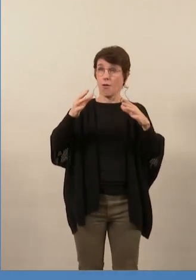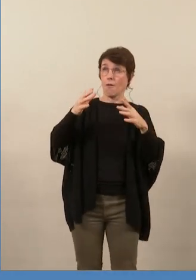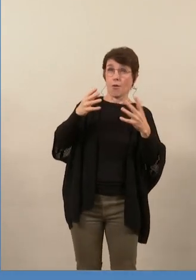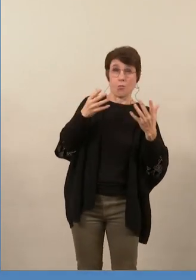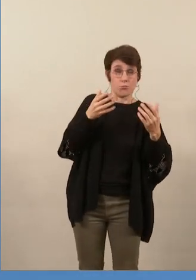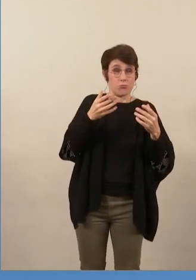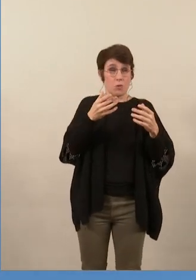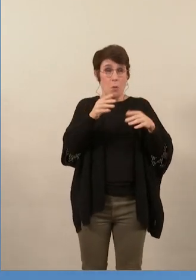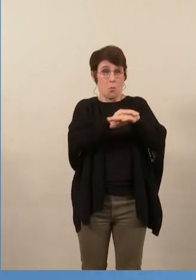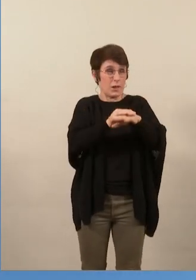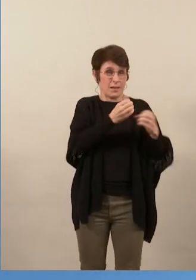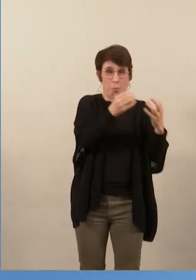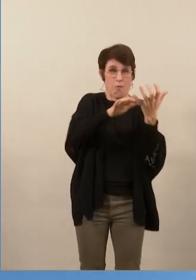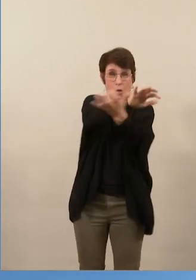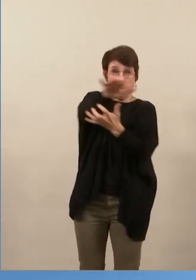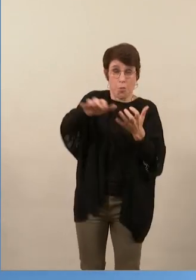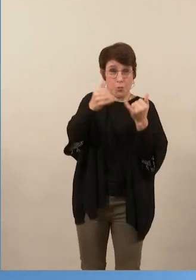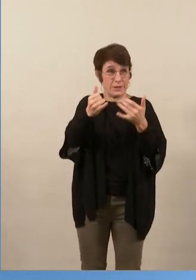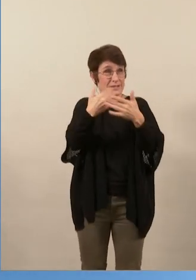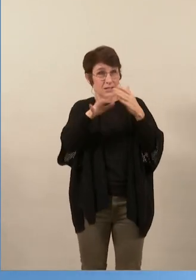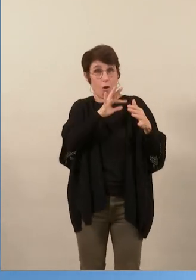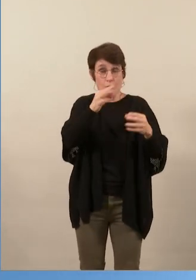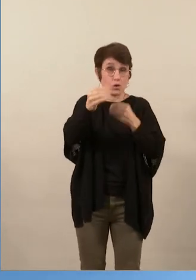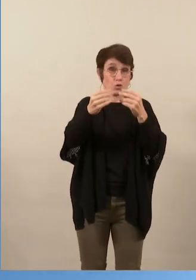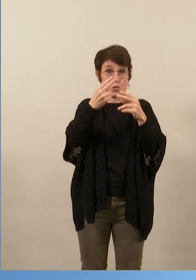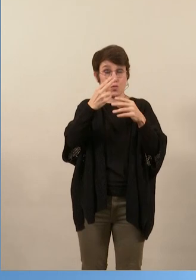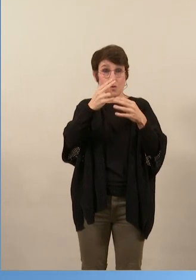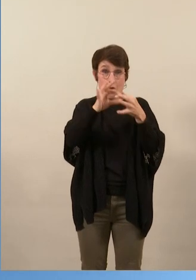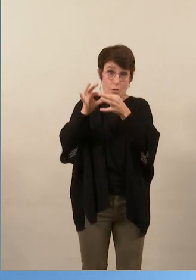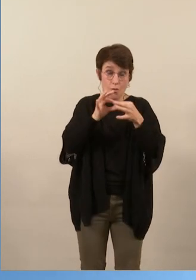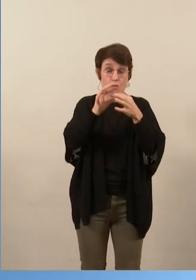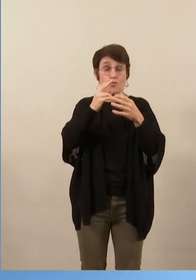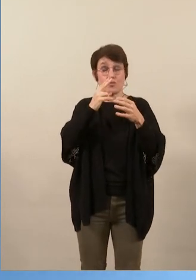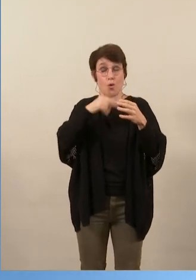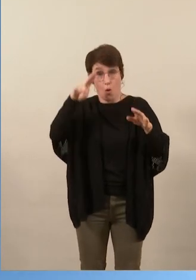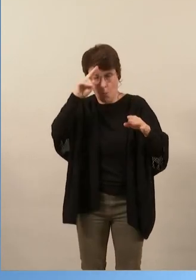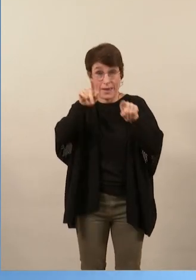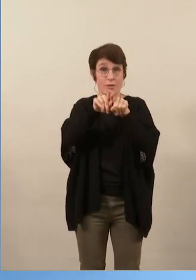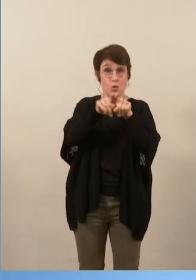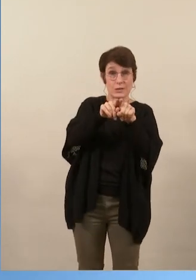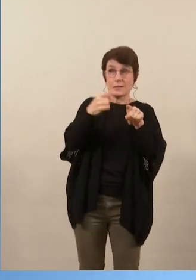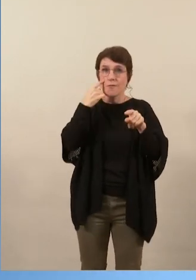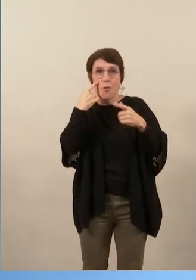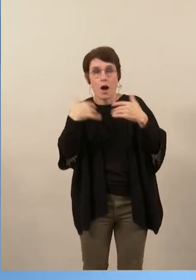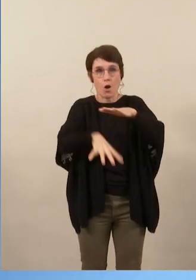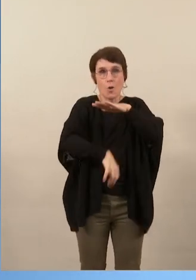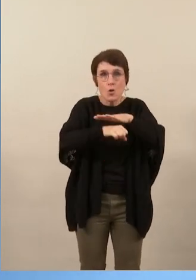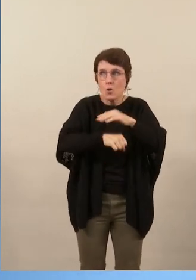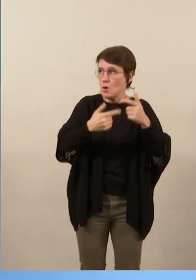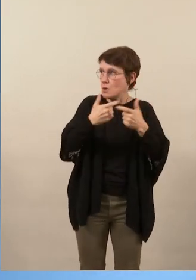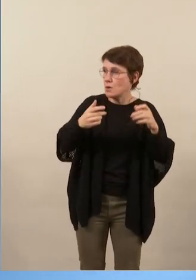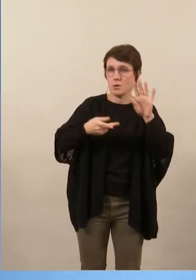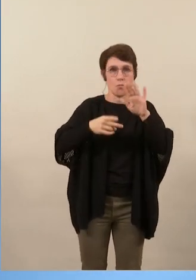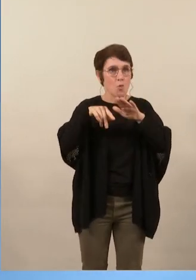au sein de l'Union européenne et de l'Union européenne elle-même parfois dont les conséquences en terme de pénurie de ressources et d'accidents